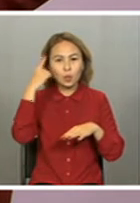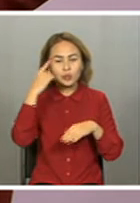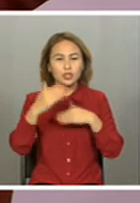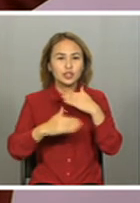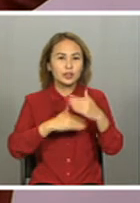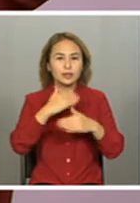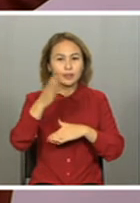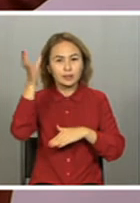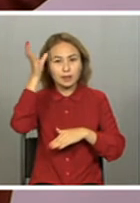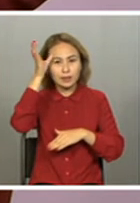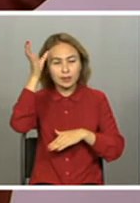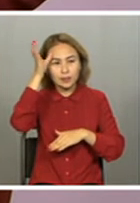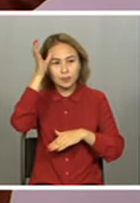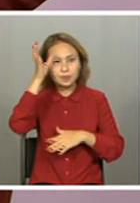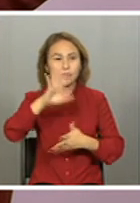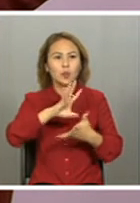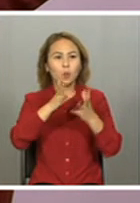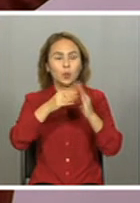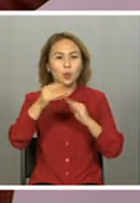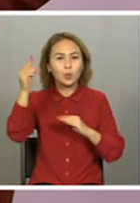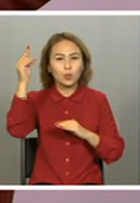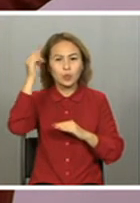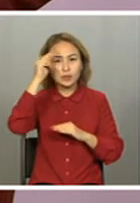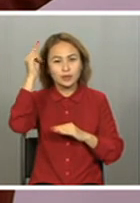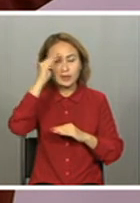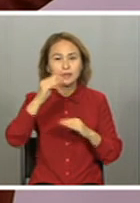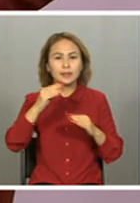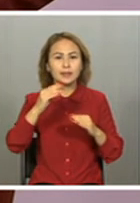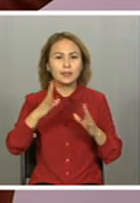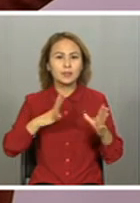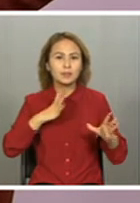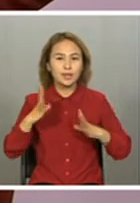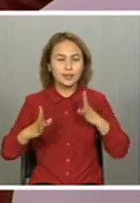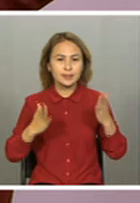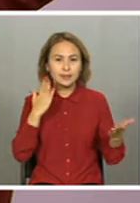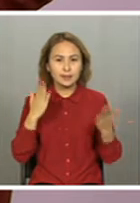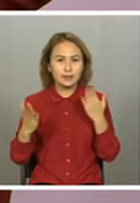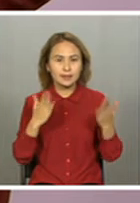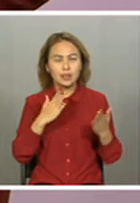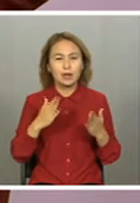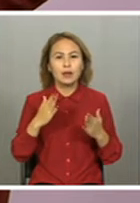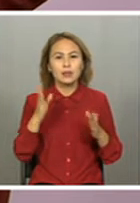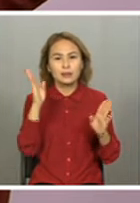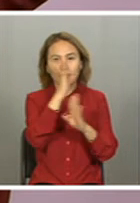ғылым, яғни ойдың гимнастикасы. Табиғат